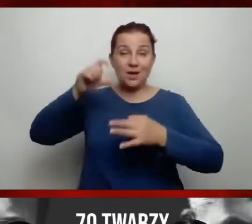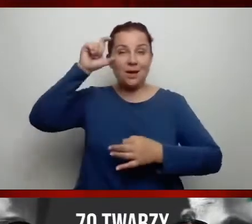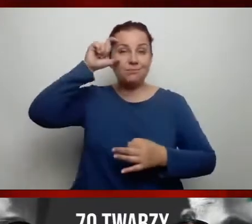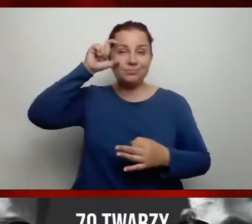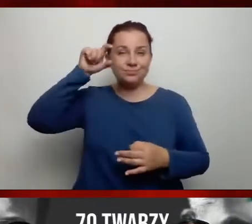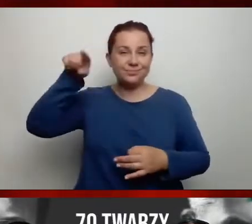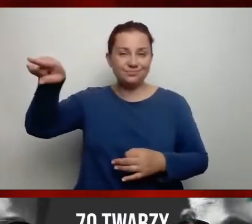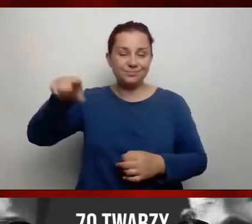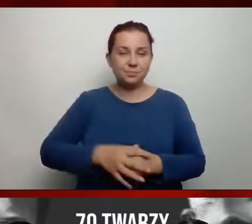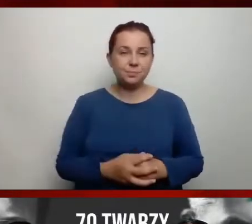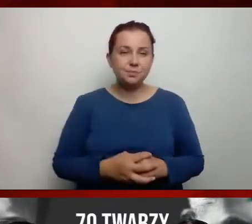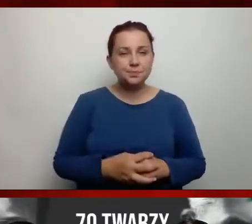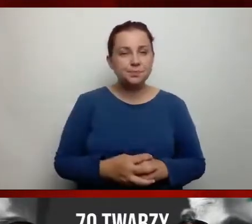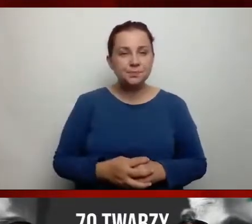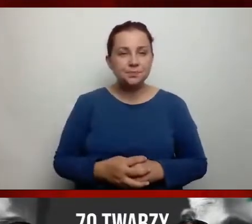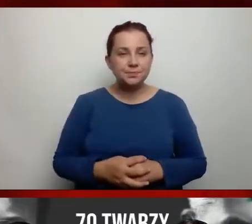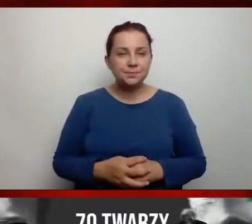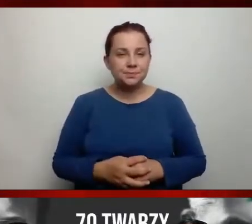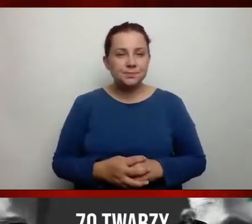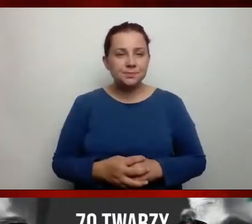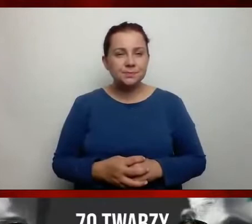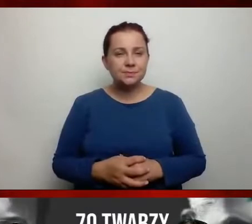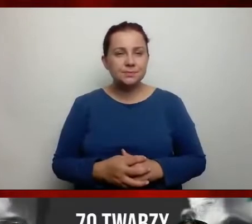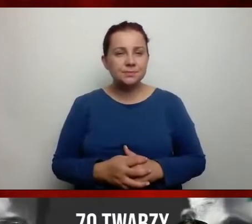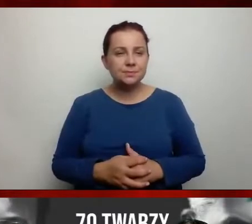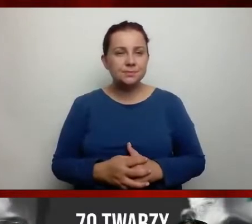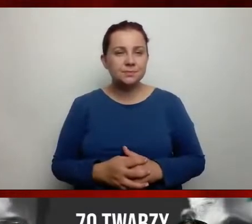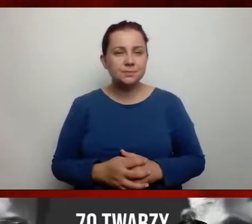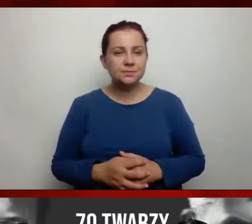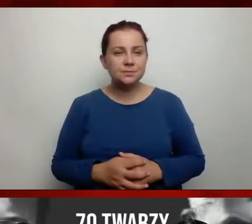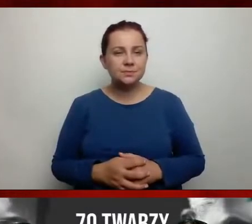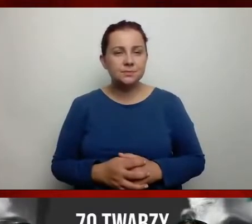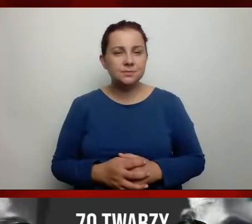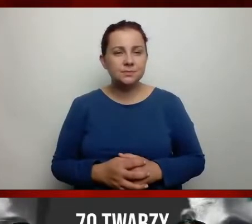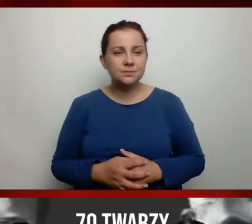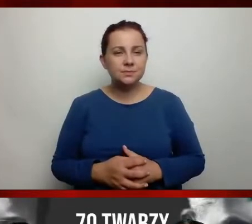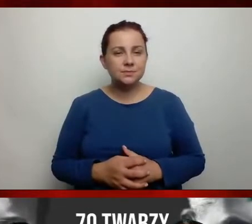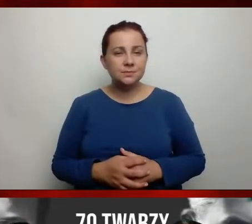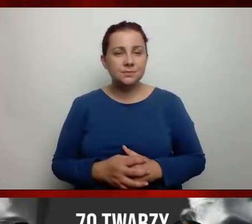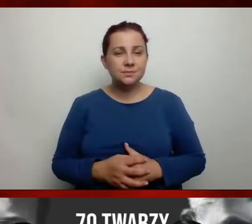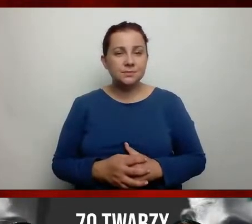Skupiałeś się, pracując nad tym,